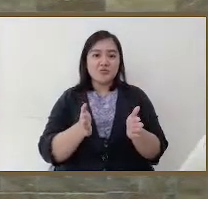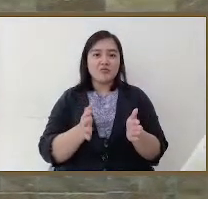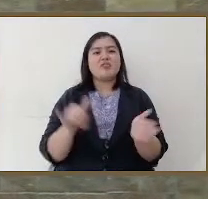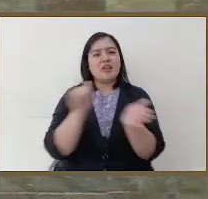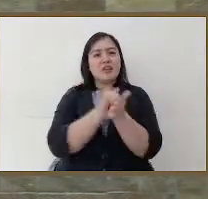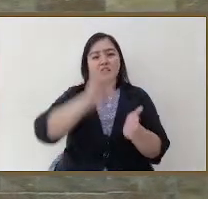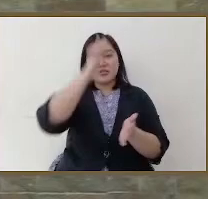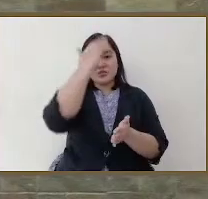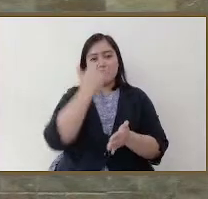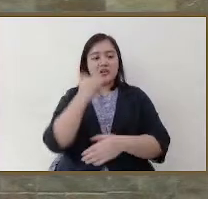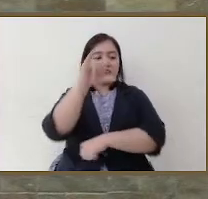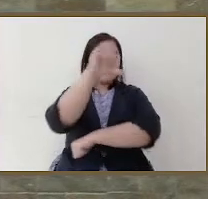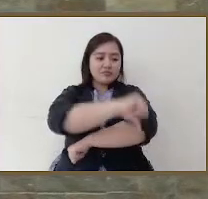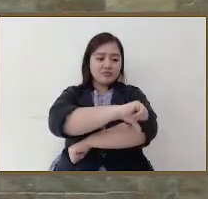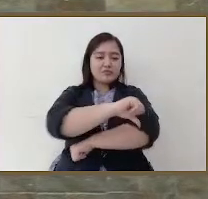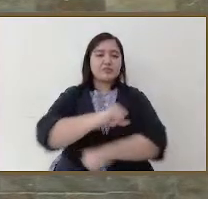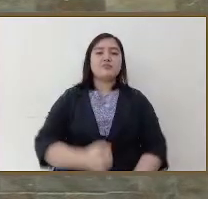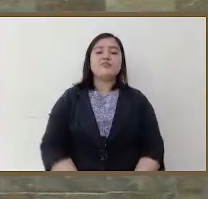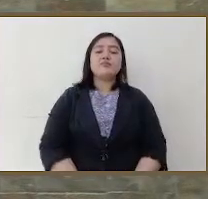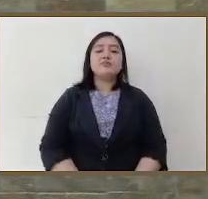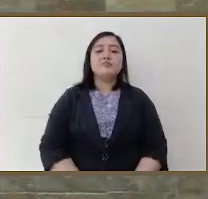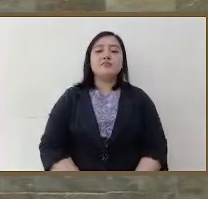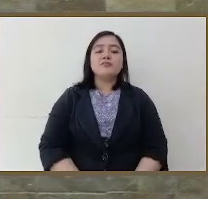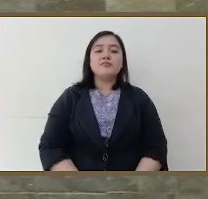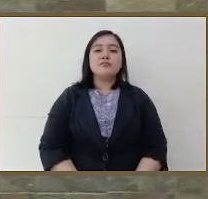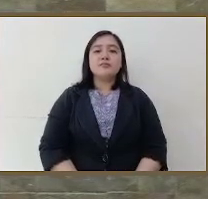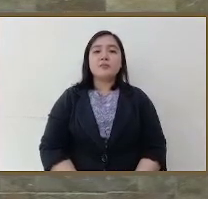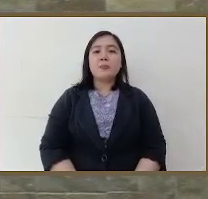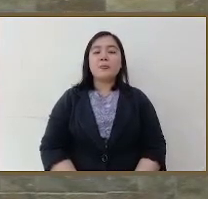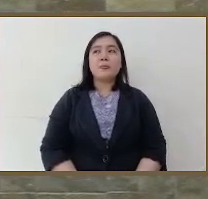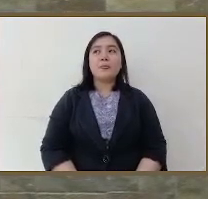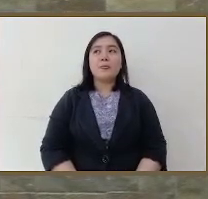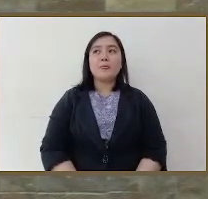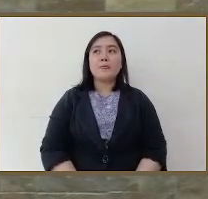can give something to God. Na ano po yun, mga kapatid? Now,